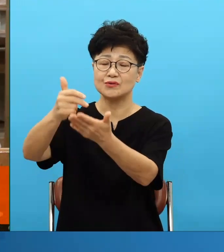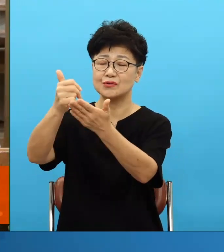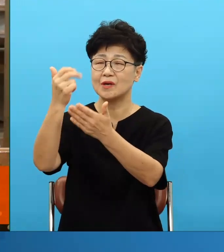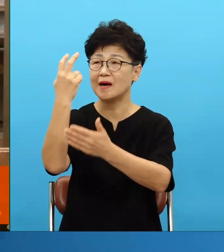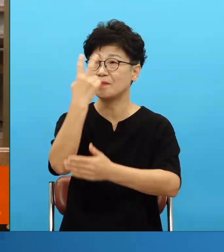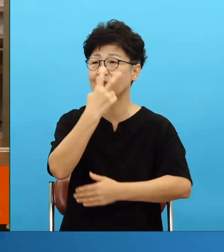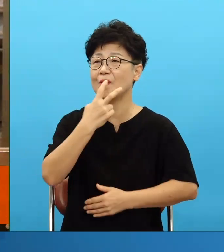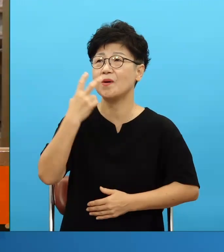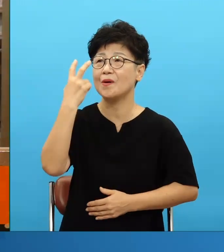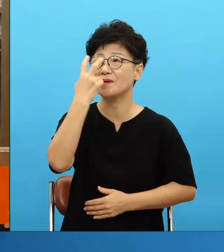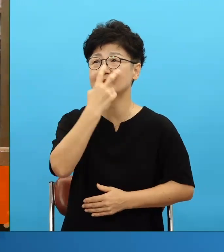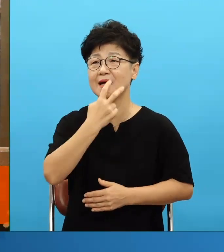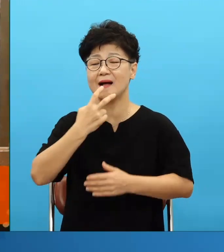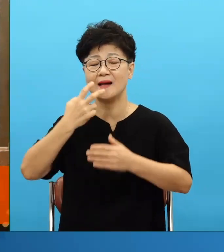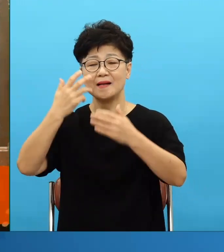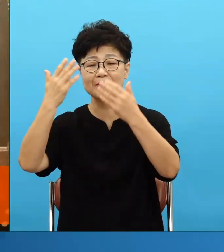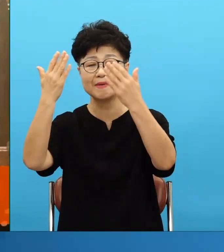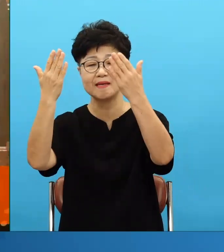주가